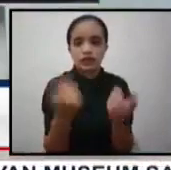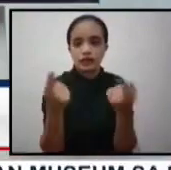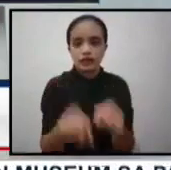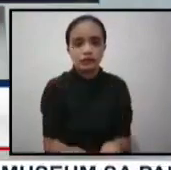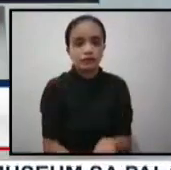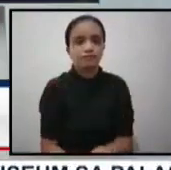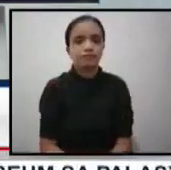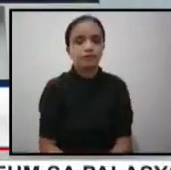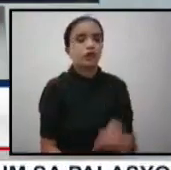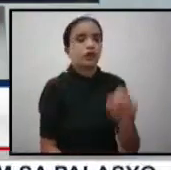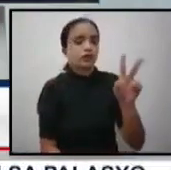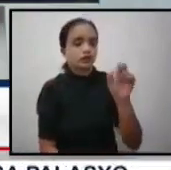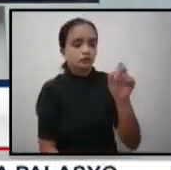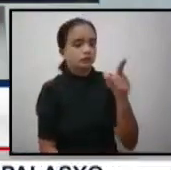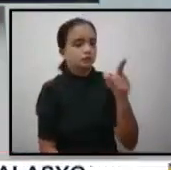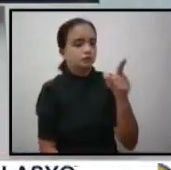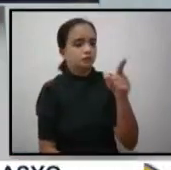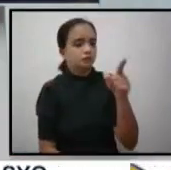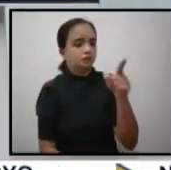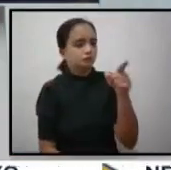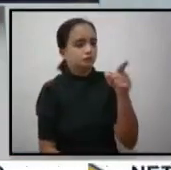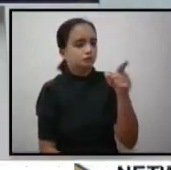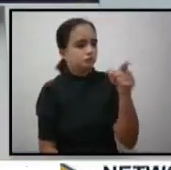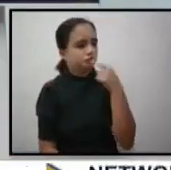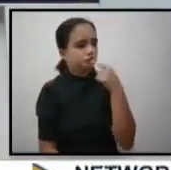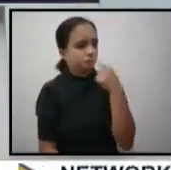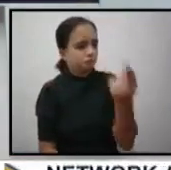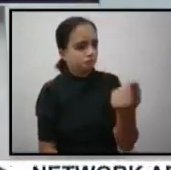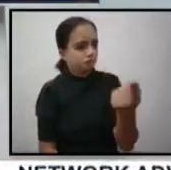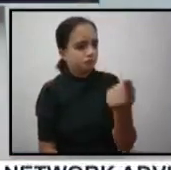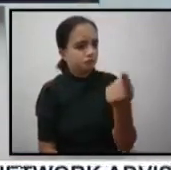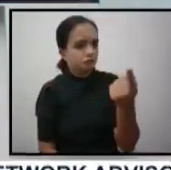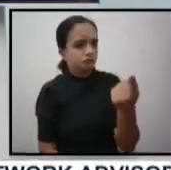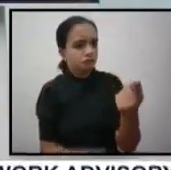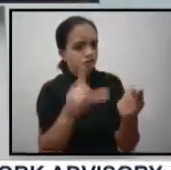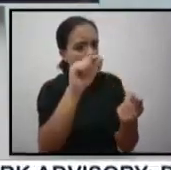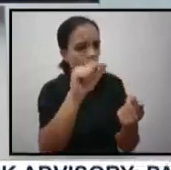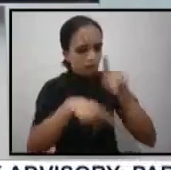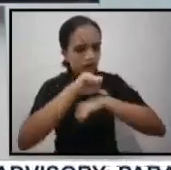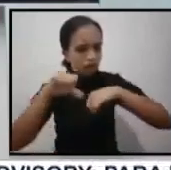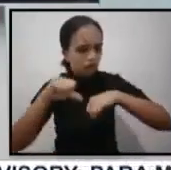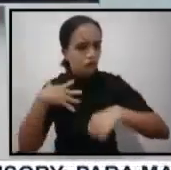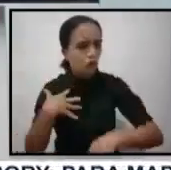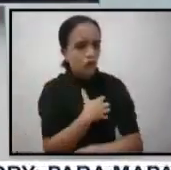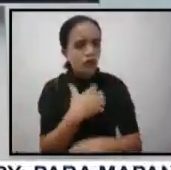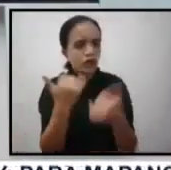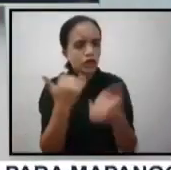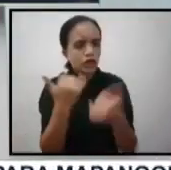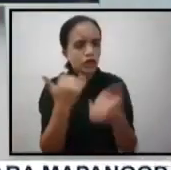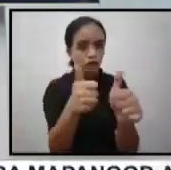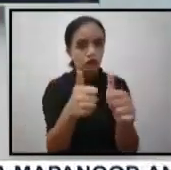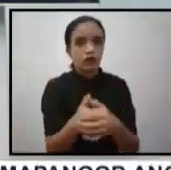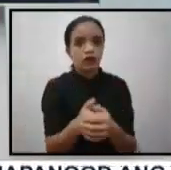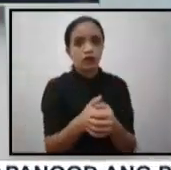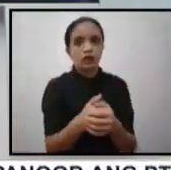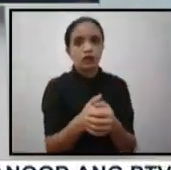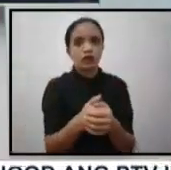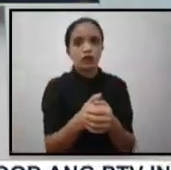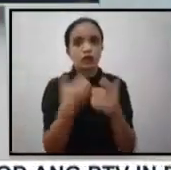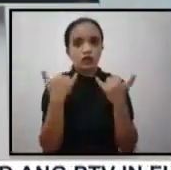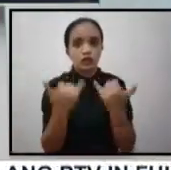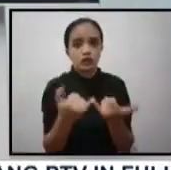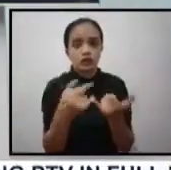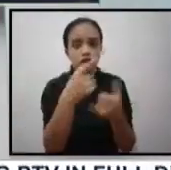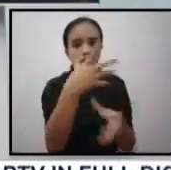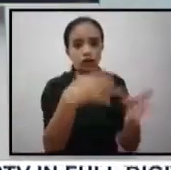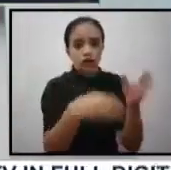civilian, ano? So ngayon patuloy po yung paghahabol o hot pursuit operation. Kayo po ba'y nagdagdag ng mga military